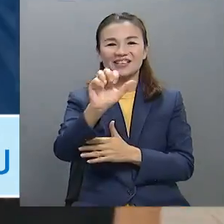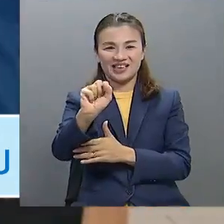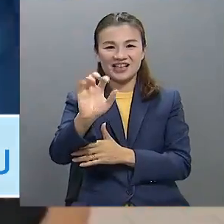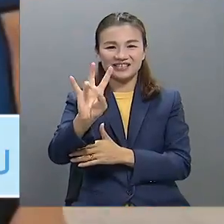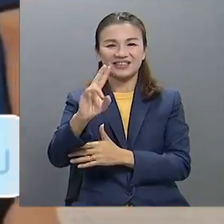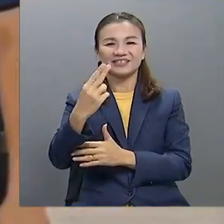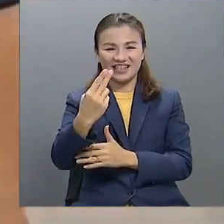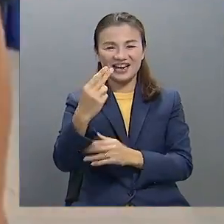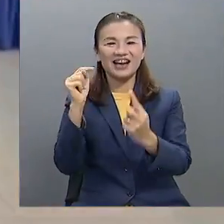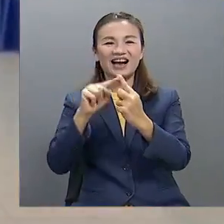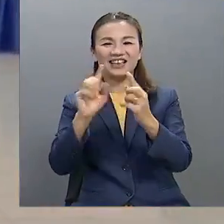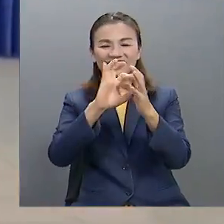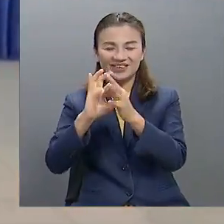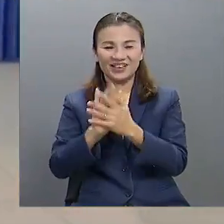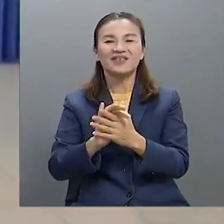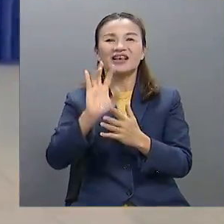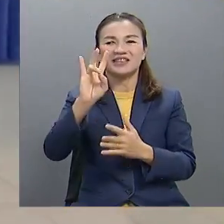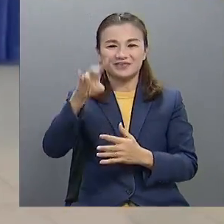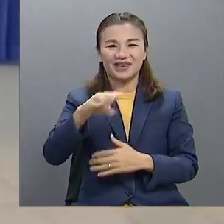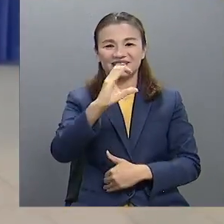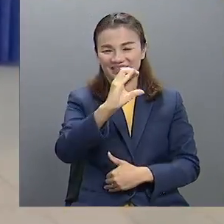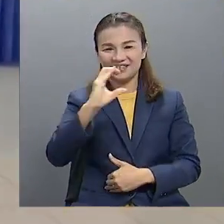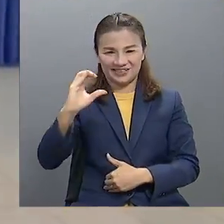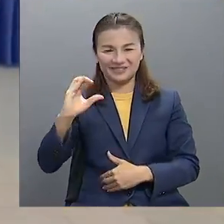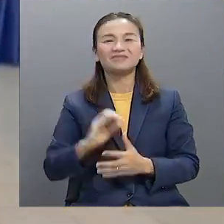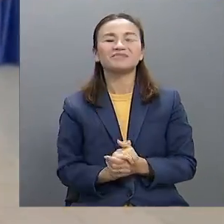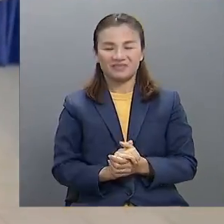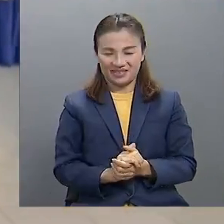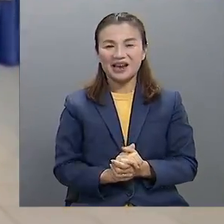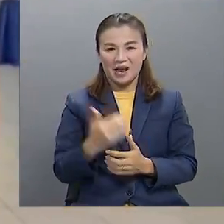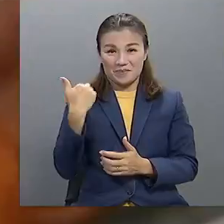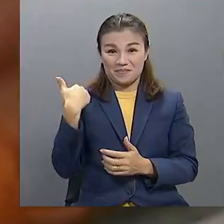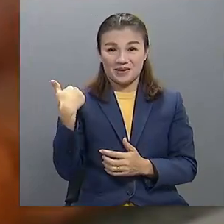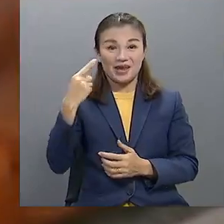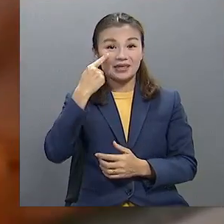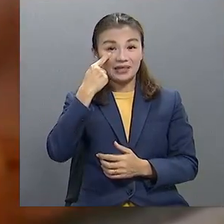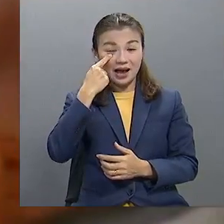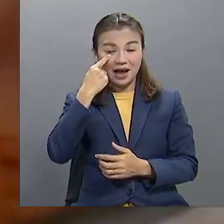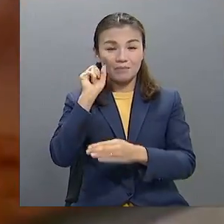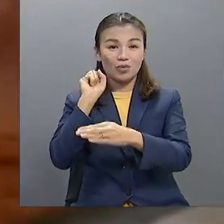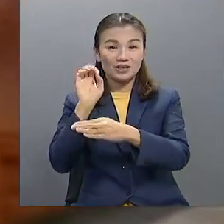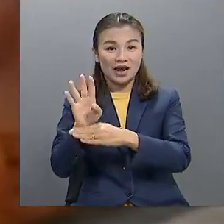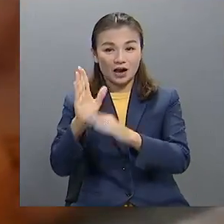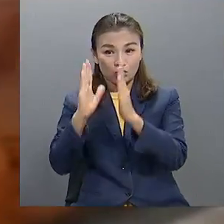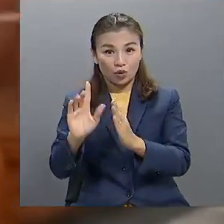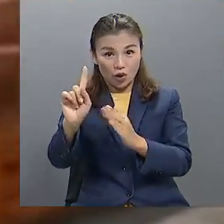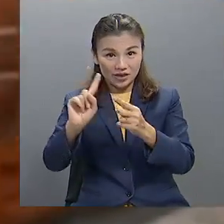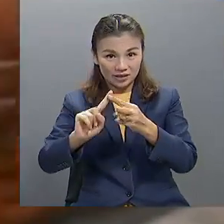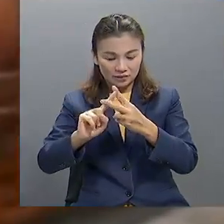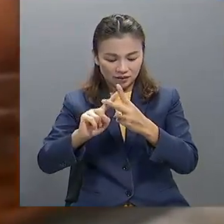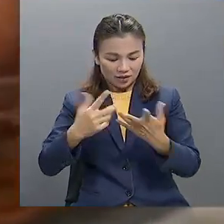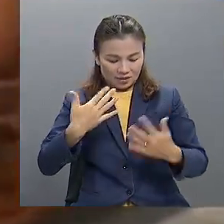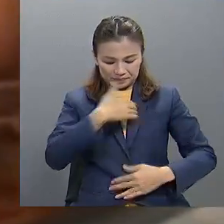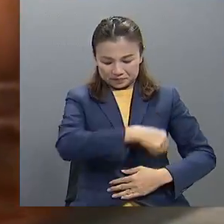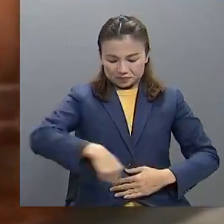577,000 cc นะคะพร้อมกันนี้ก็มีคนบริจาคดวงตาอีก1คนบริจาคอวัยวะอีก1คน